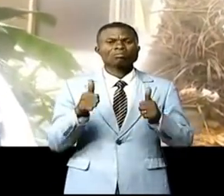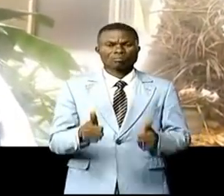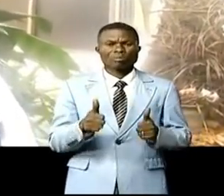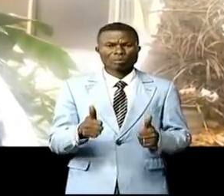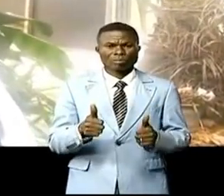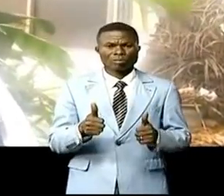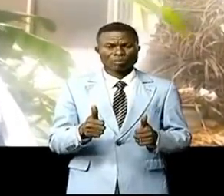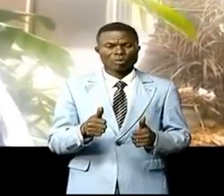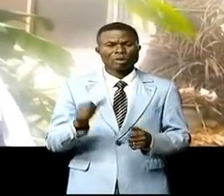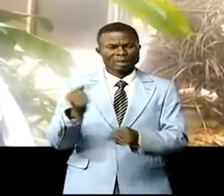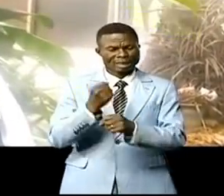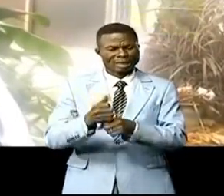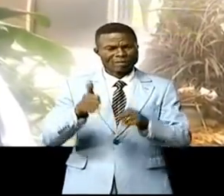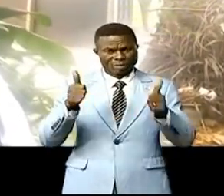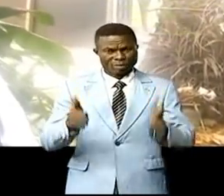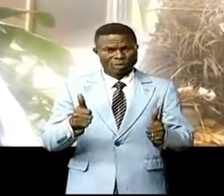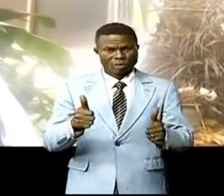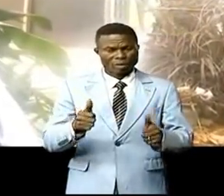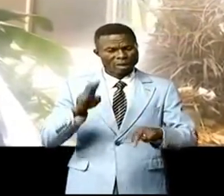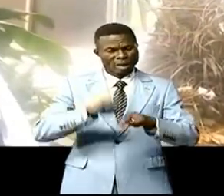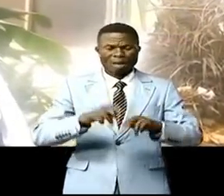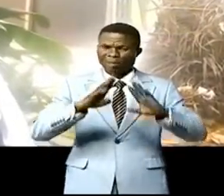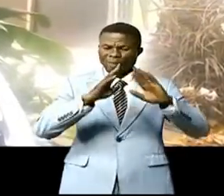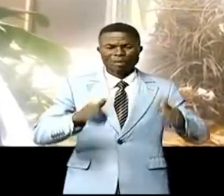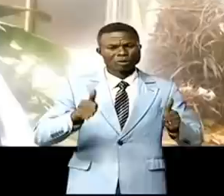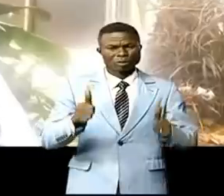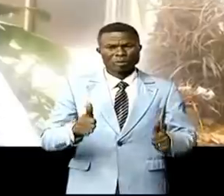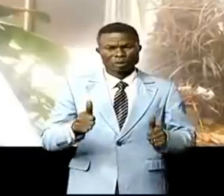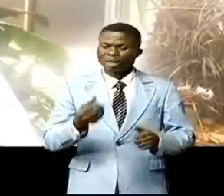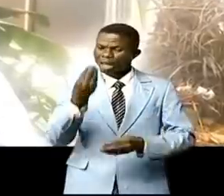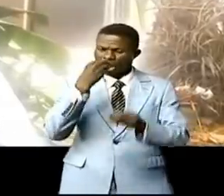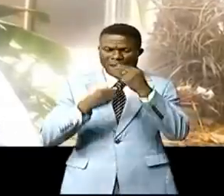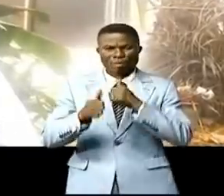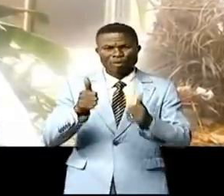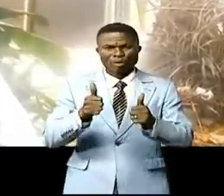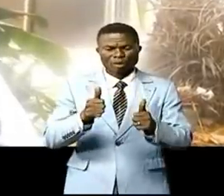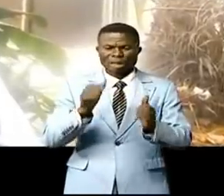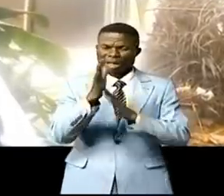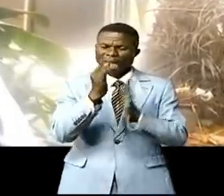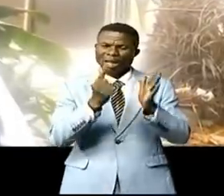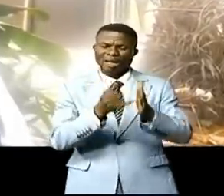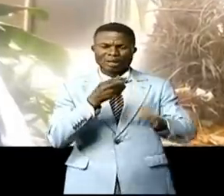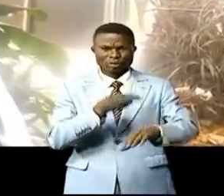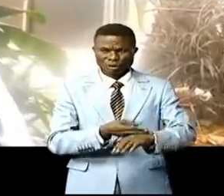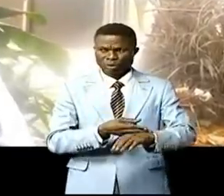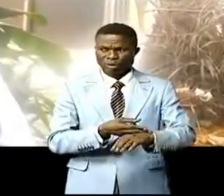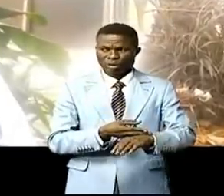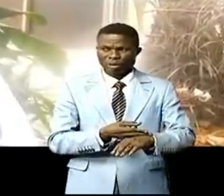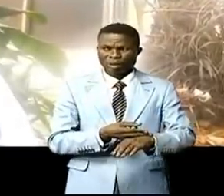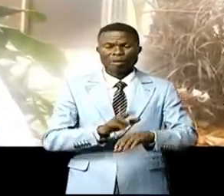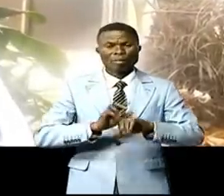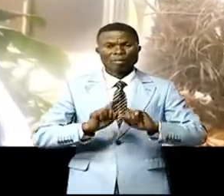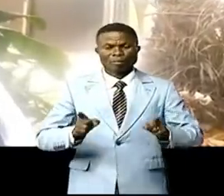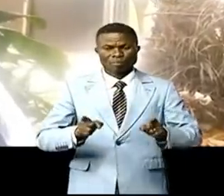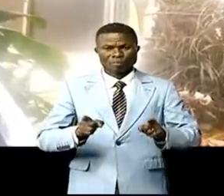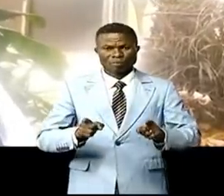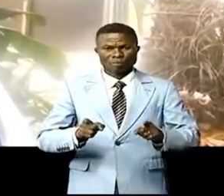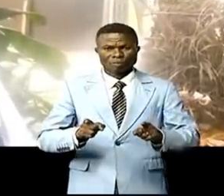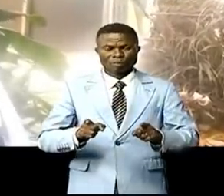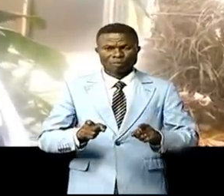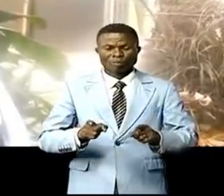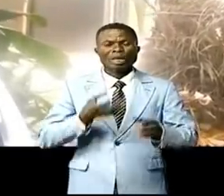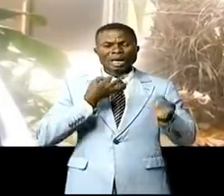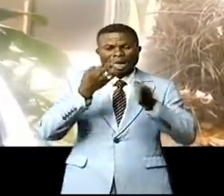venait du boulot. Elle était chez elle. Elle mangeait vers 16h, en train de faire des